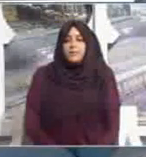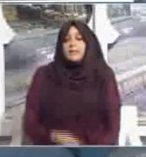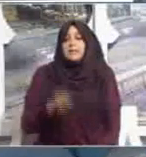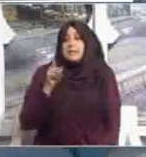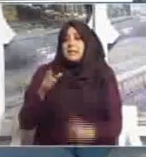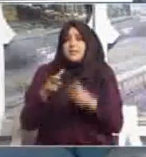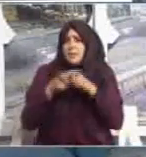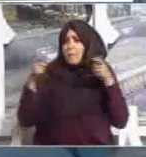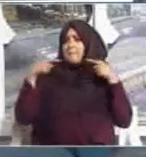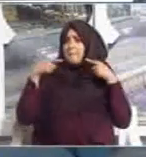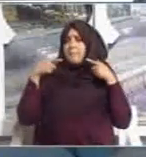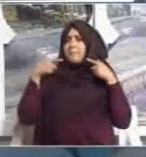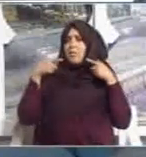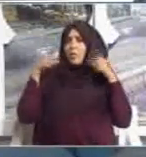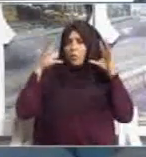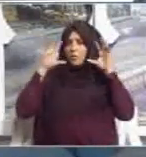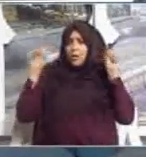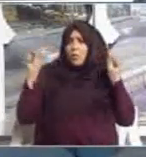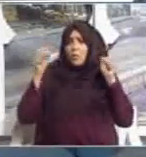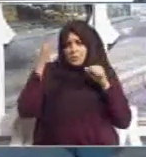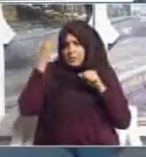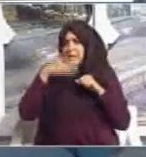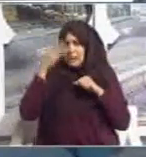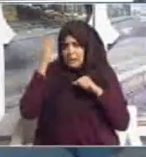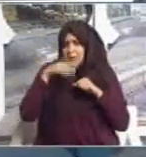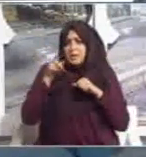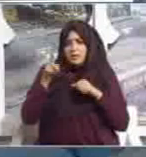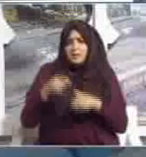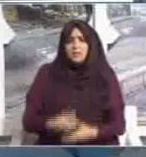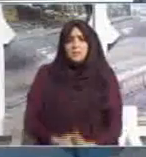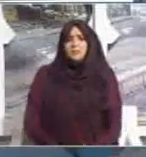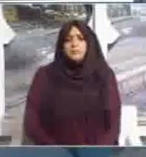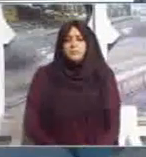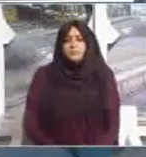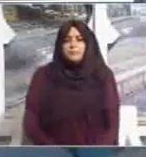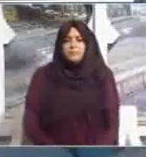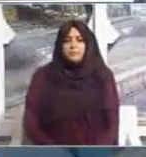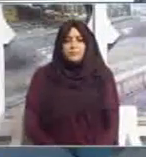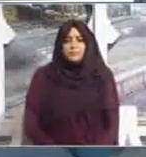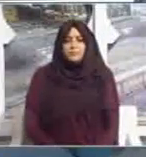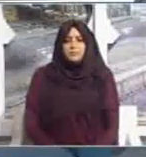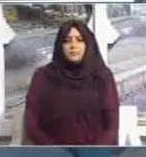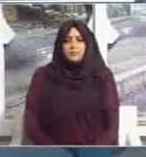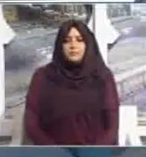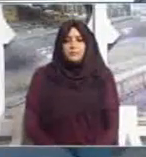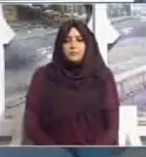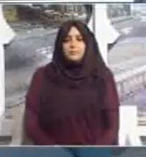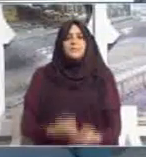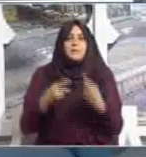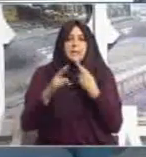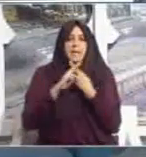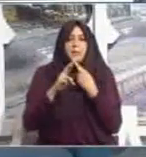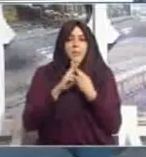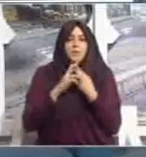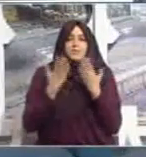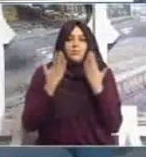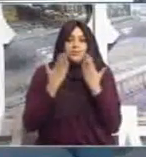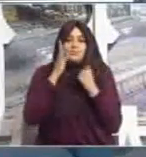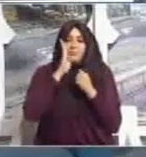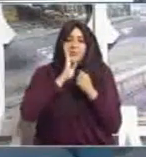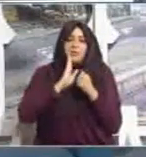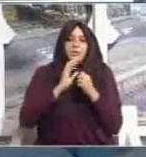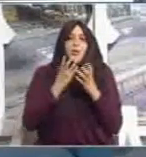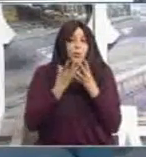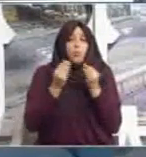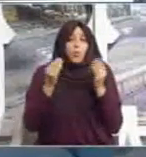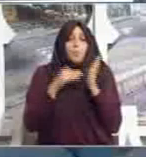المؤسسه حكوميه، وعلى علم بهذا الامر كل من اساسه. نجاوبك ان شاء الله. من فضلكم استيونا فيها، خطر من الالاف